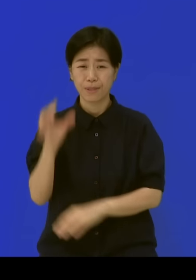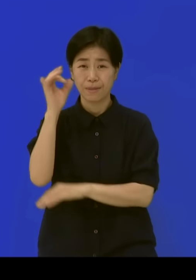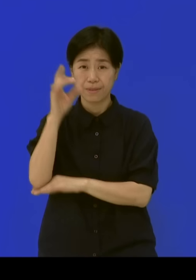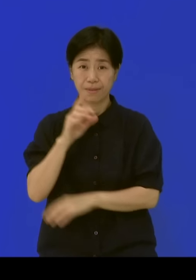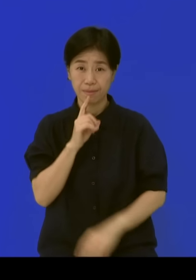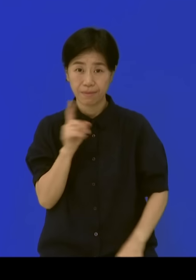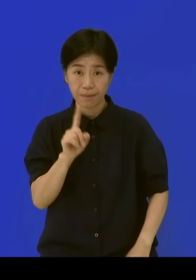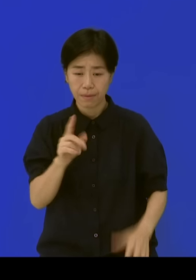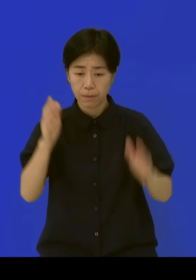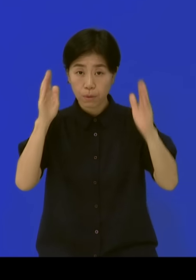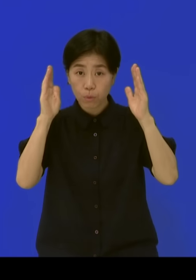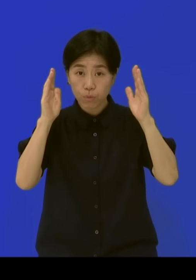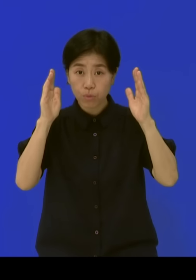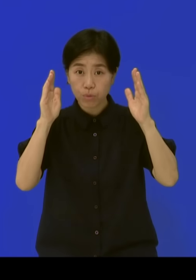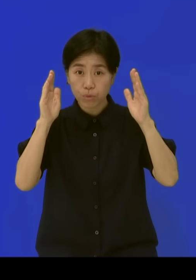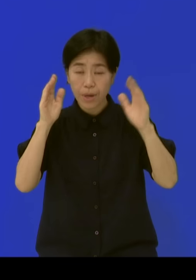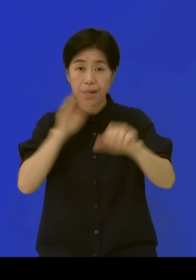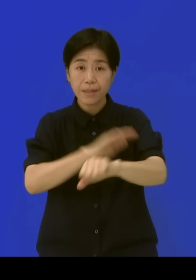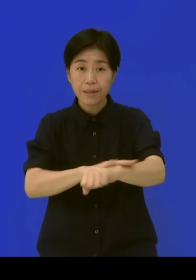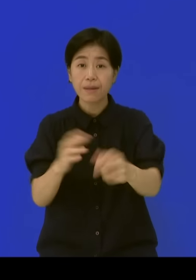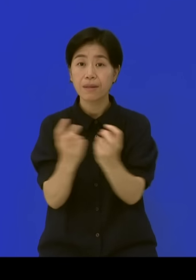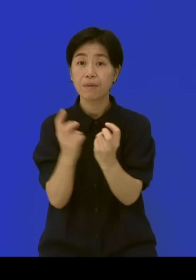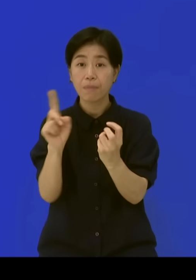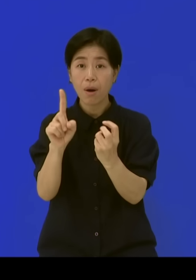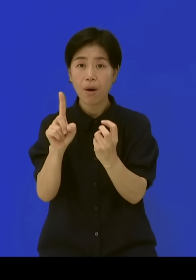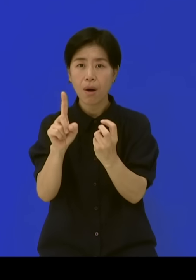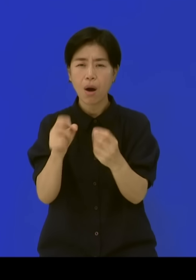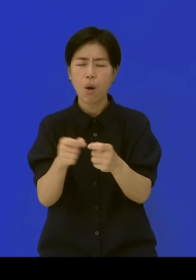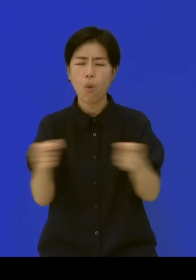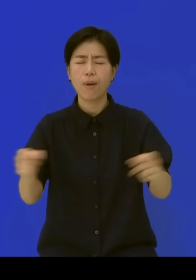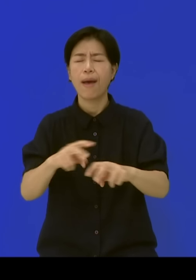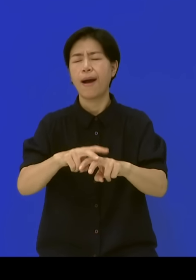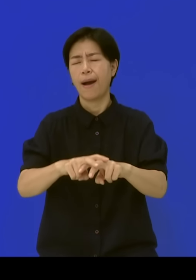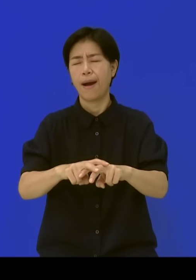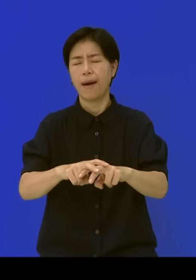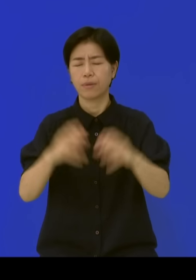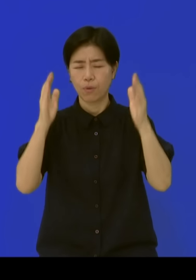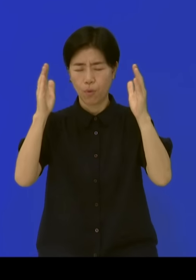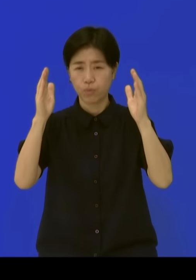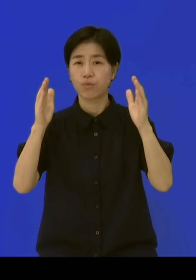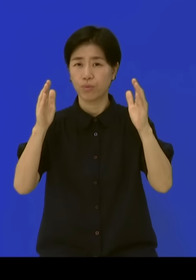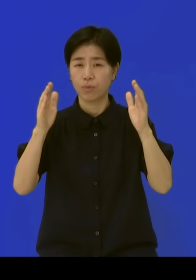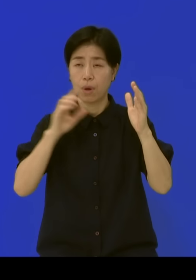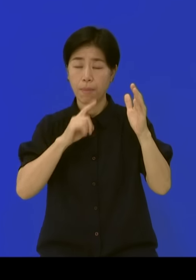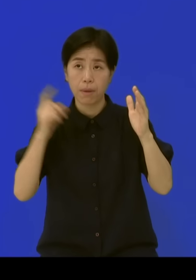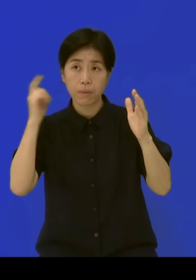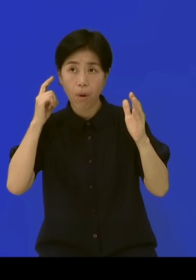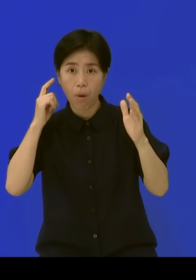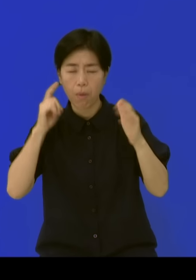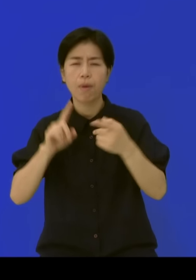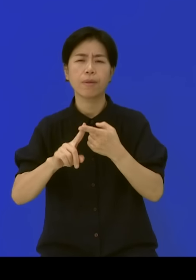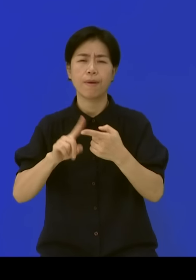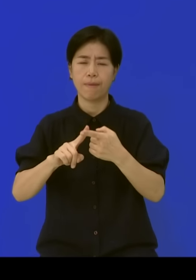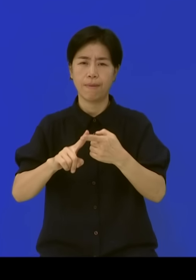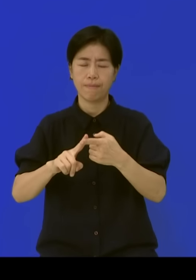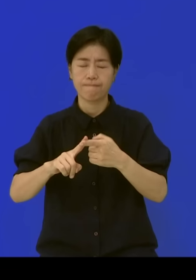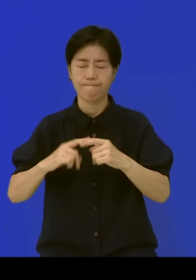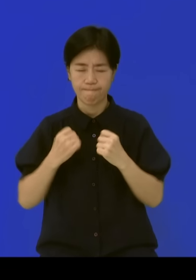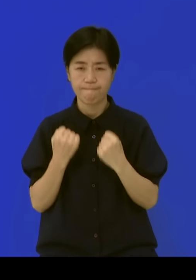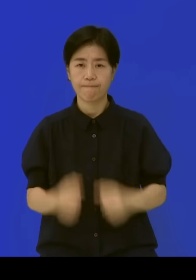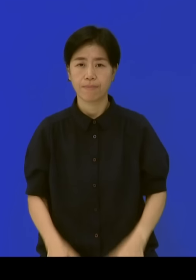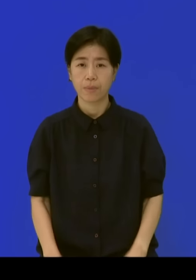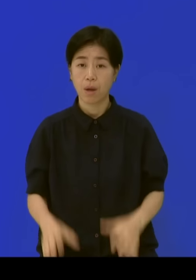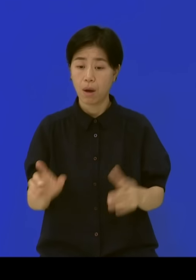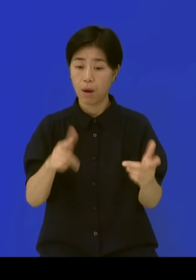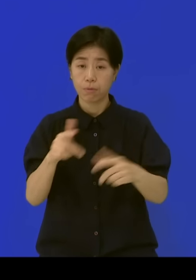공부는 엉덩이로 하는 거다. 맞아요. 그렇게 길게 하는 게 맞다라는 생각을 저는 약간 오기처럼 갖고 있었던 것 같아요. 그래서 하루에